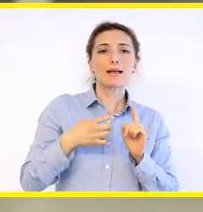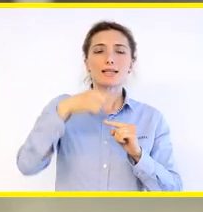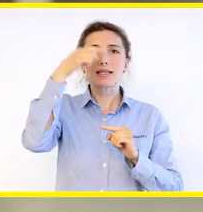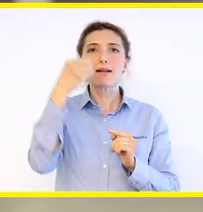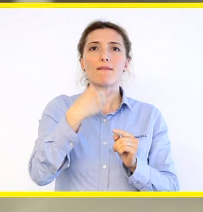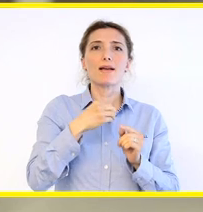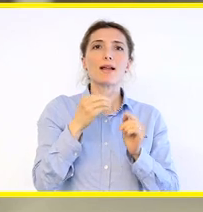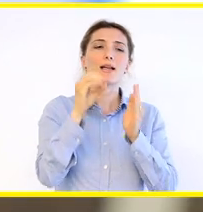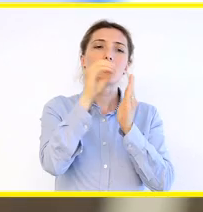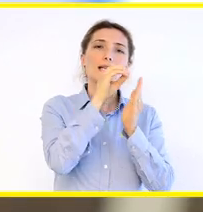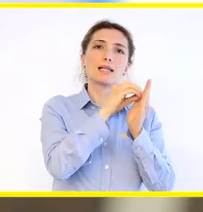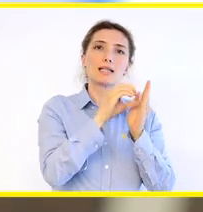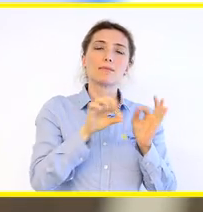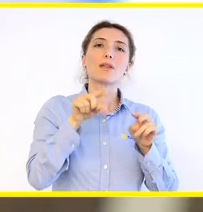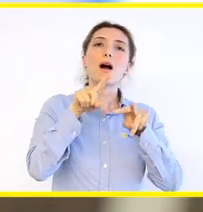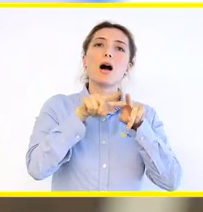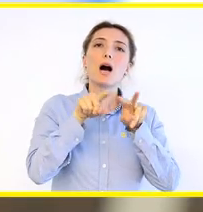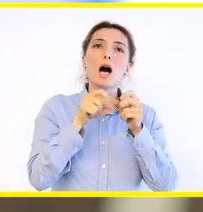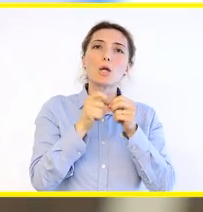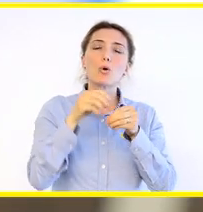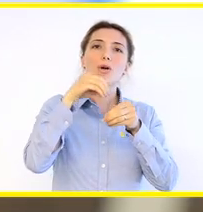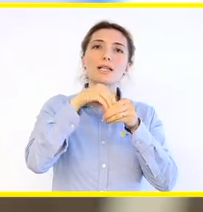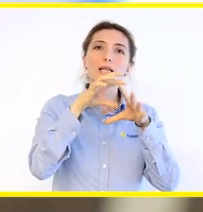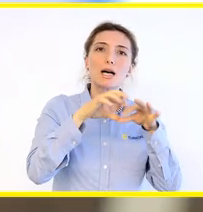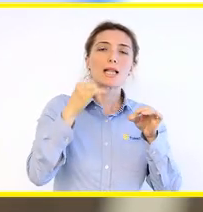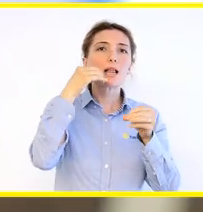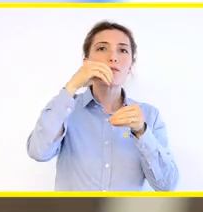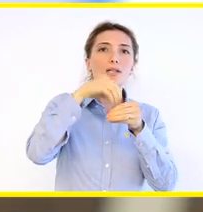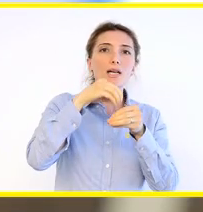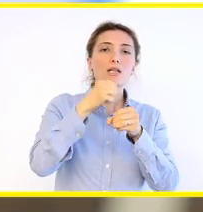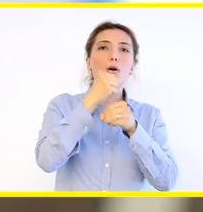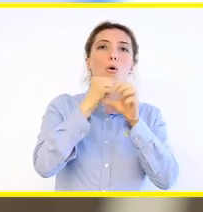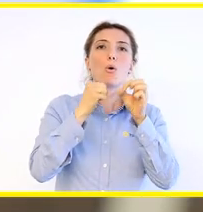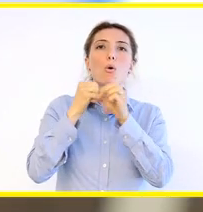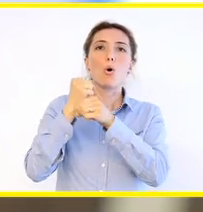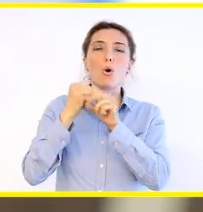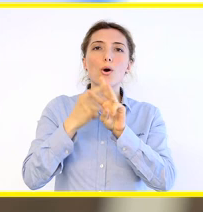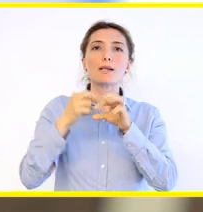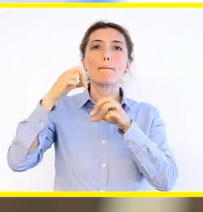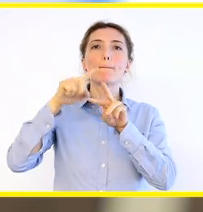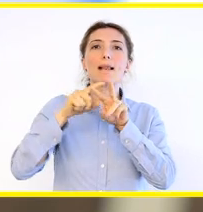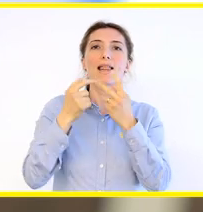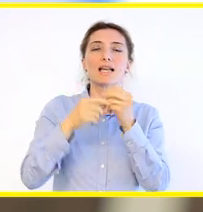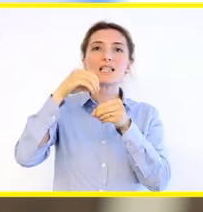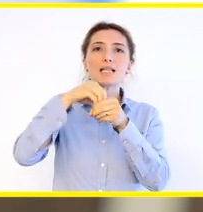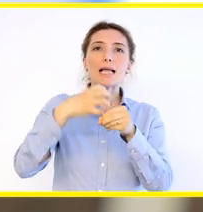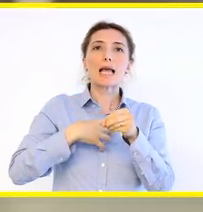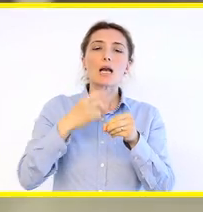veren yazılımlardır. Android işletim sistemine sahip cihazlarınıza Google Play Store'dan kolayca uygulama